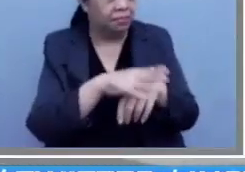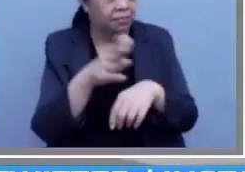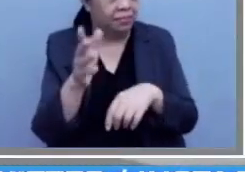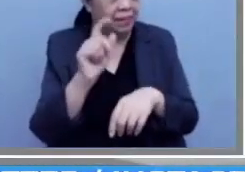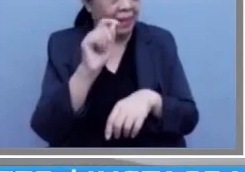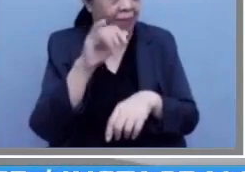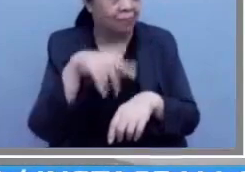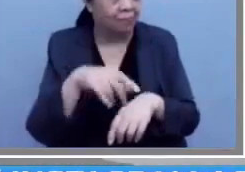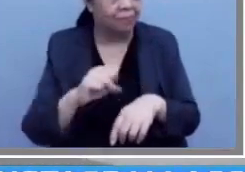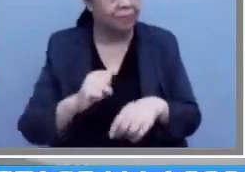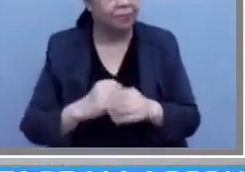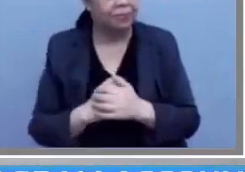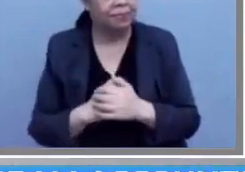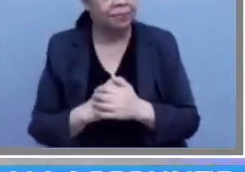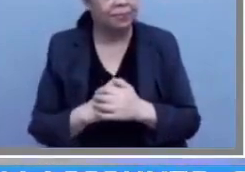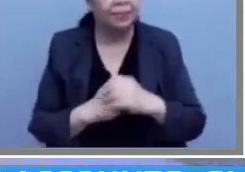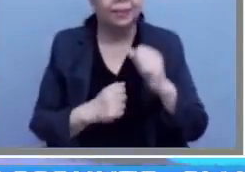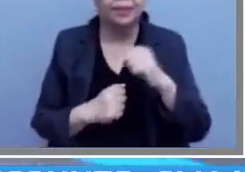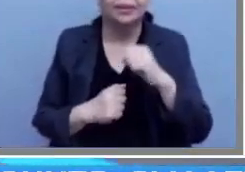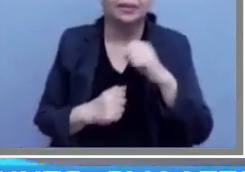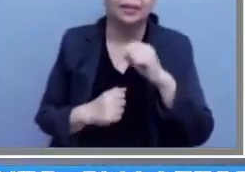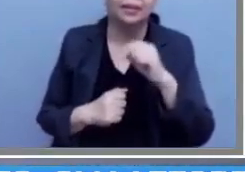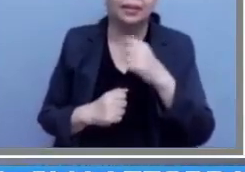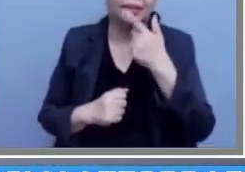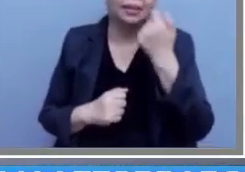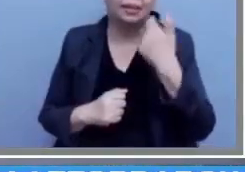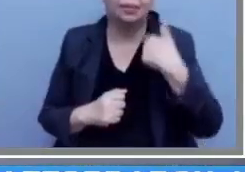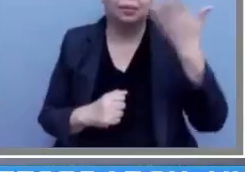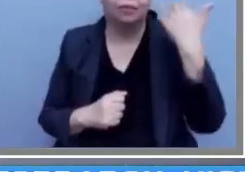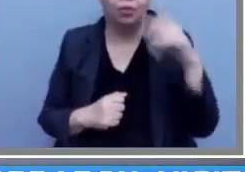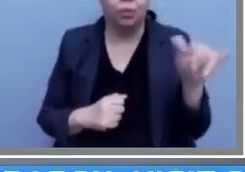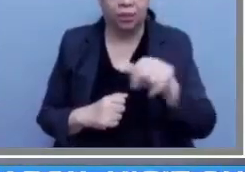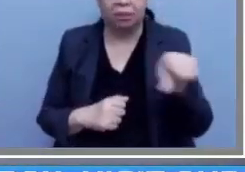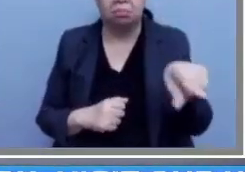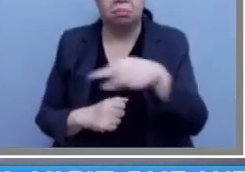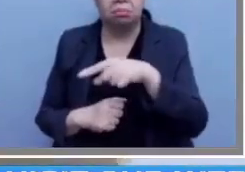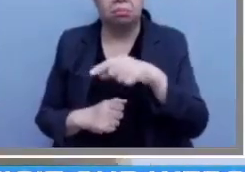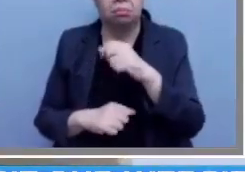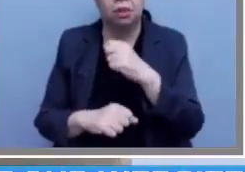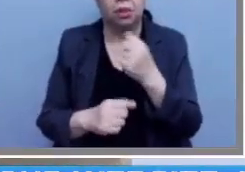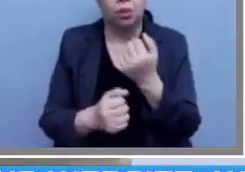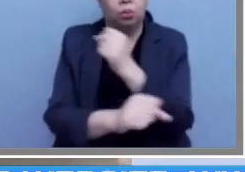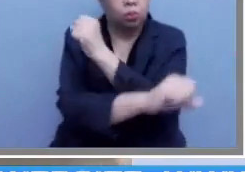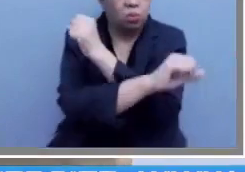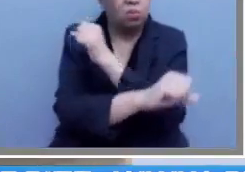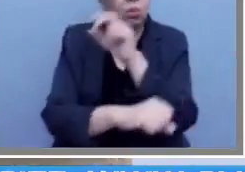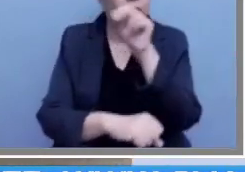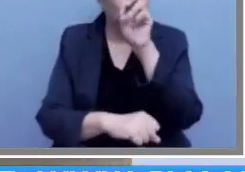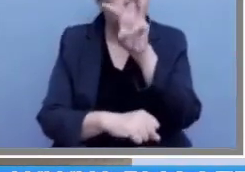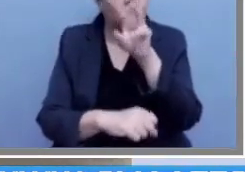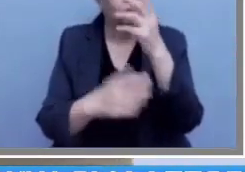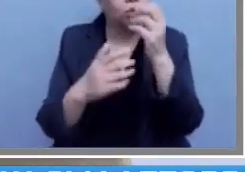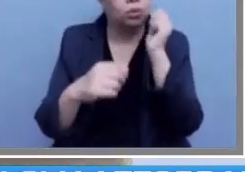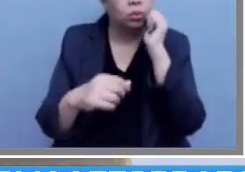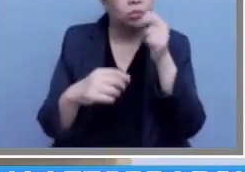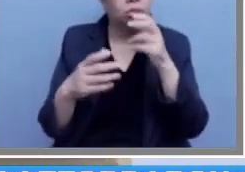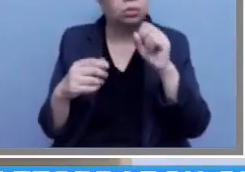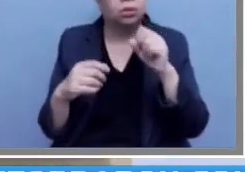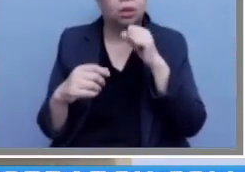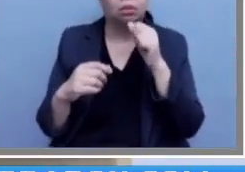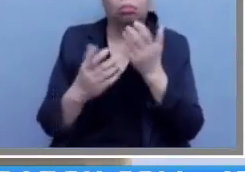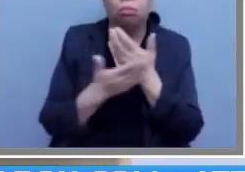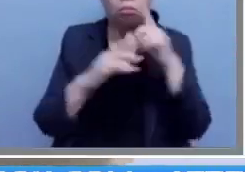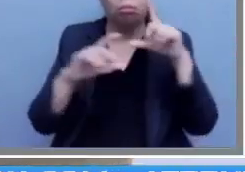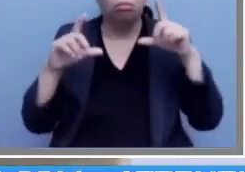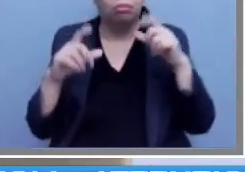tips yeah yeah yeah kasi I was once like then before nung bago-bago kami Syempre pag bago-bago ka hindi ka naman Ganon din